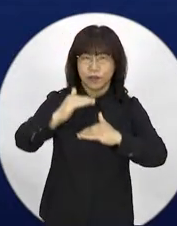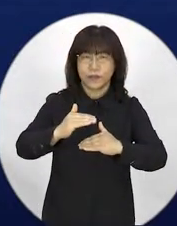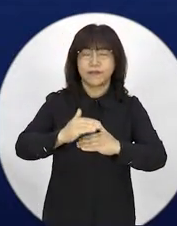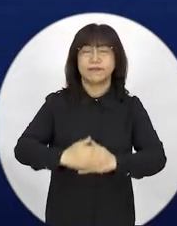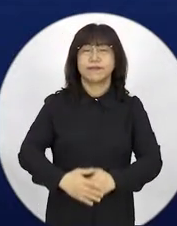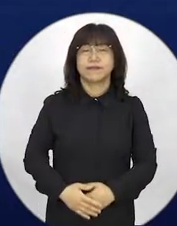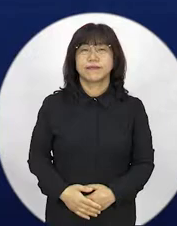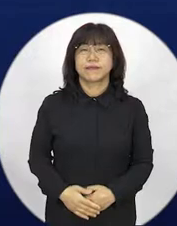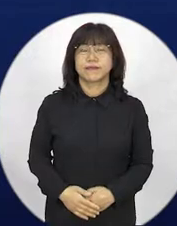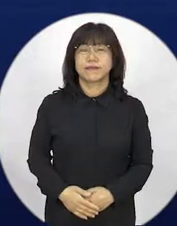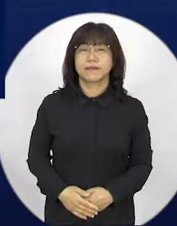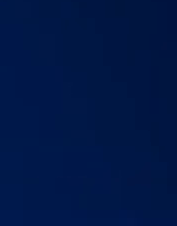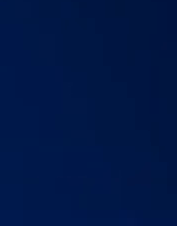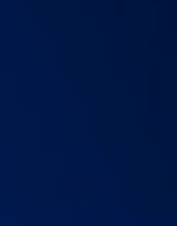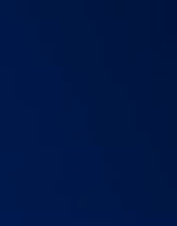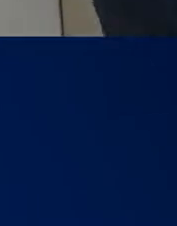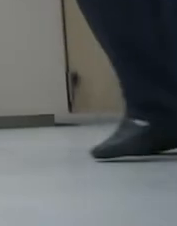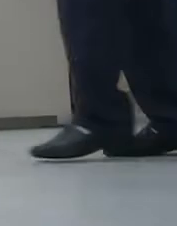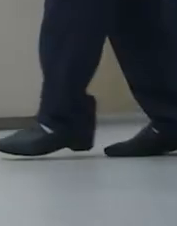소식입니다